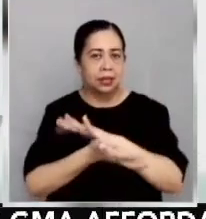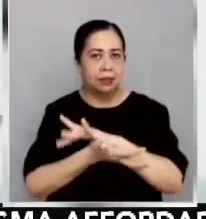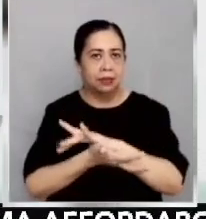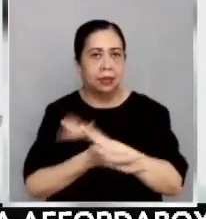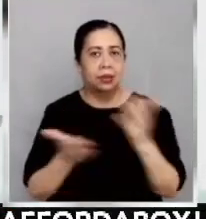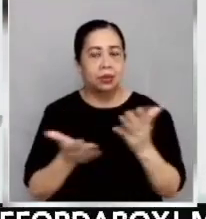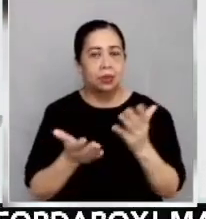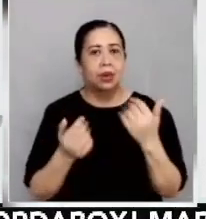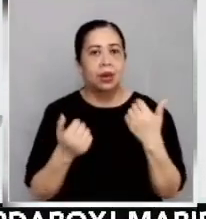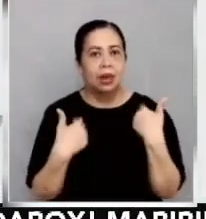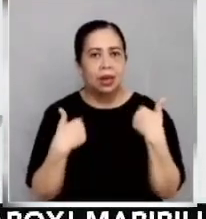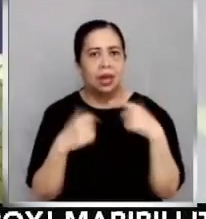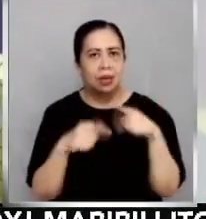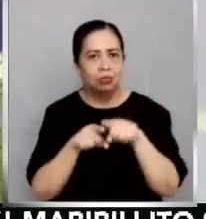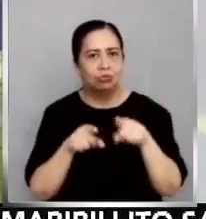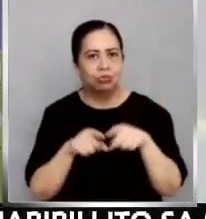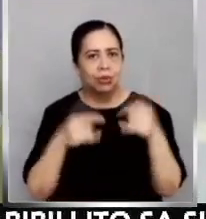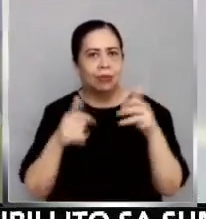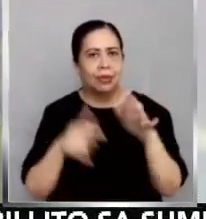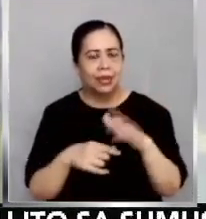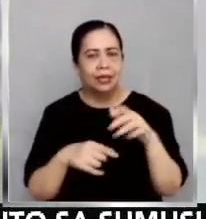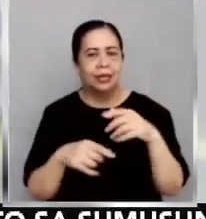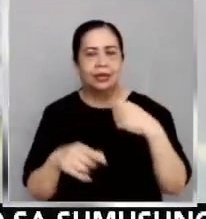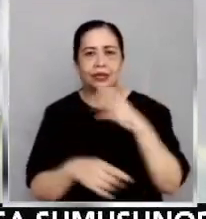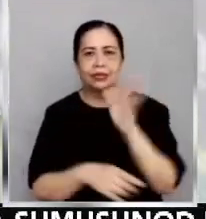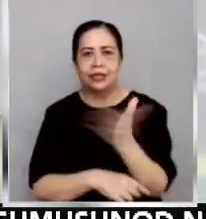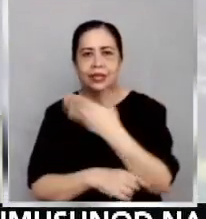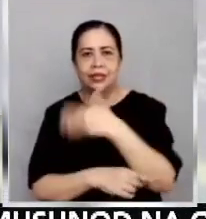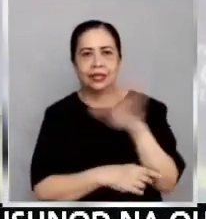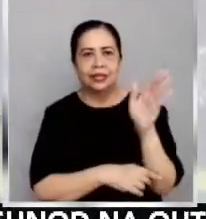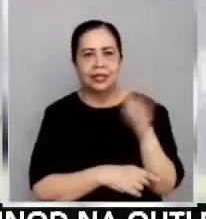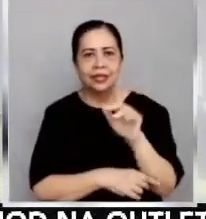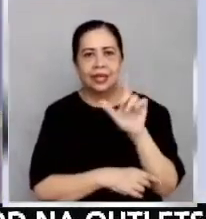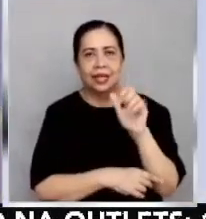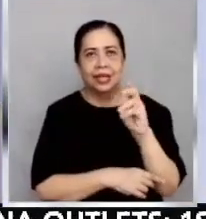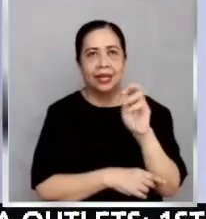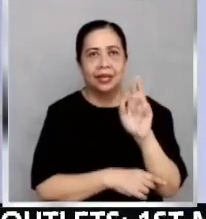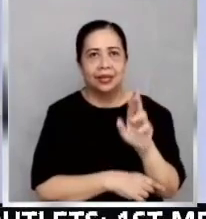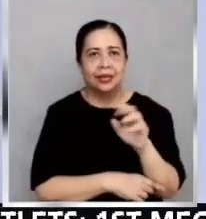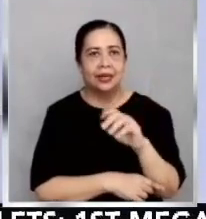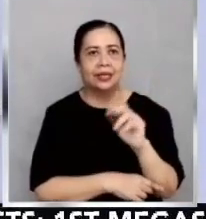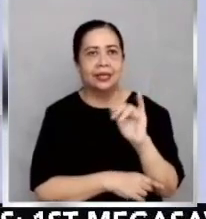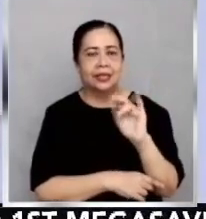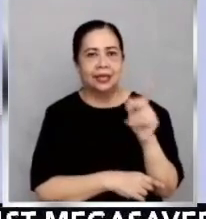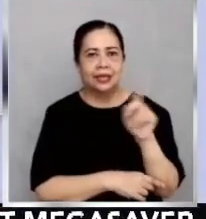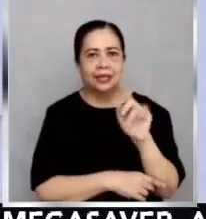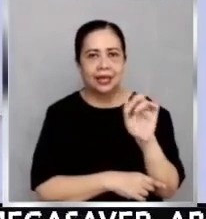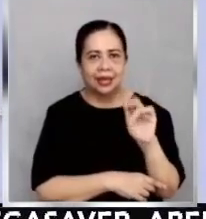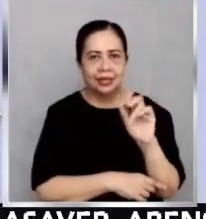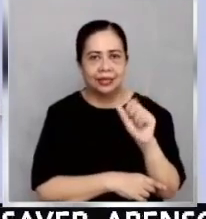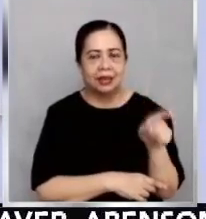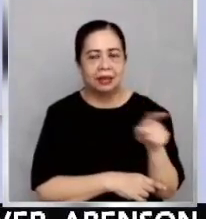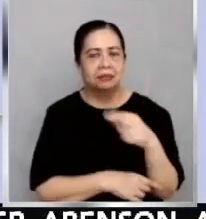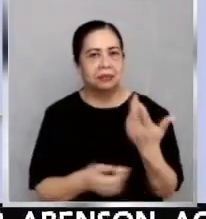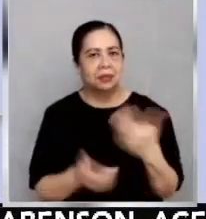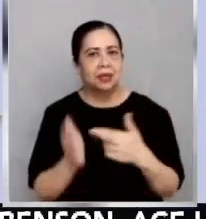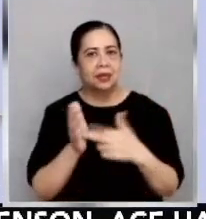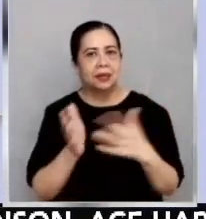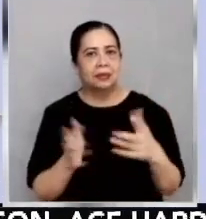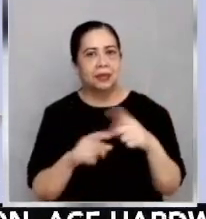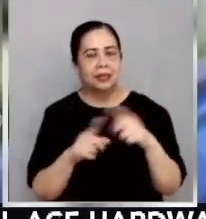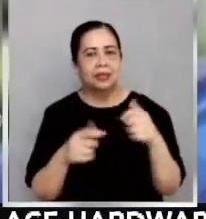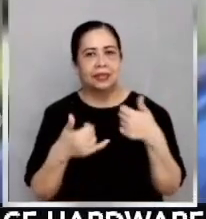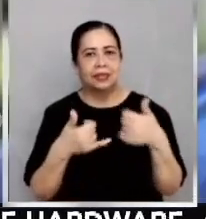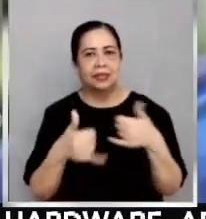naging pickleball players ang tennis players na sina Leander Lazaro at Kim Saraza. Naging pambato sila ng Pilipinas sa pickleball competitions